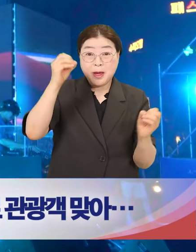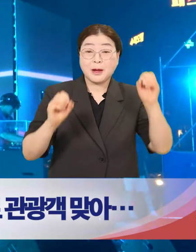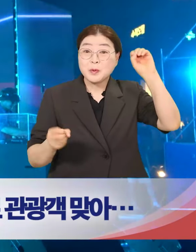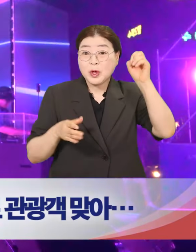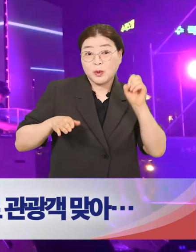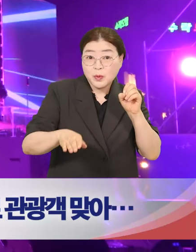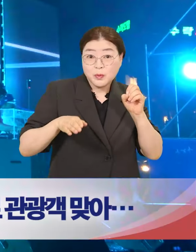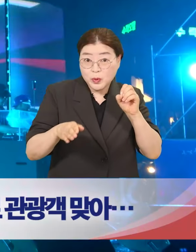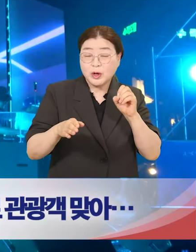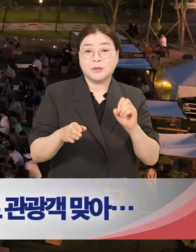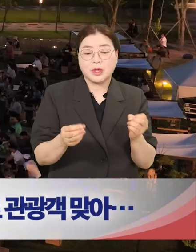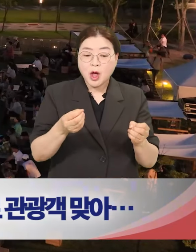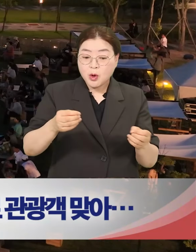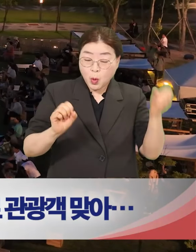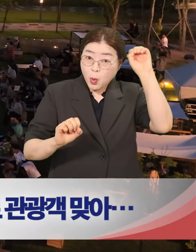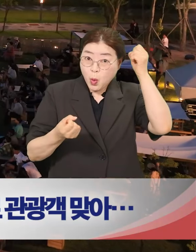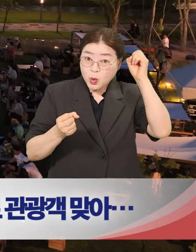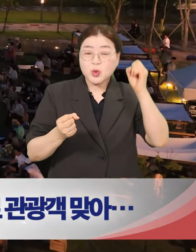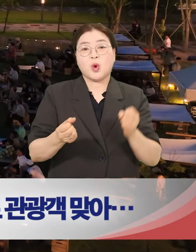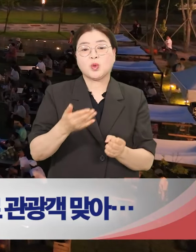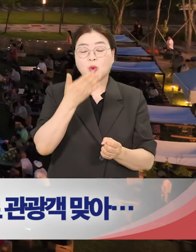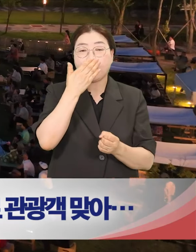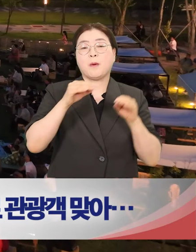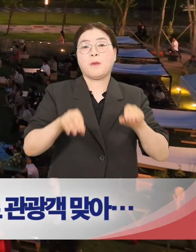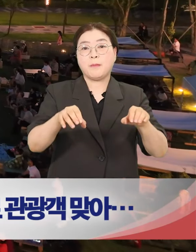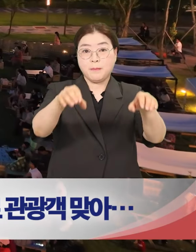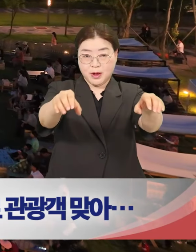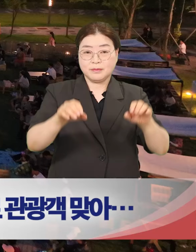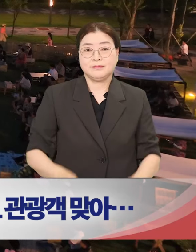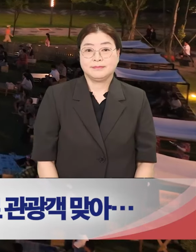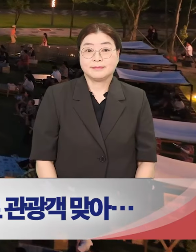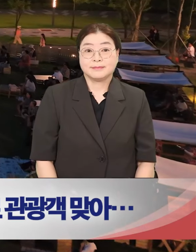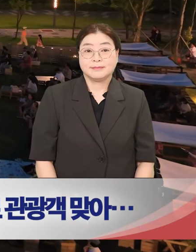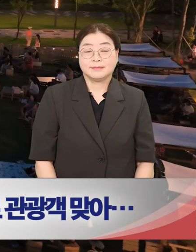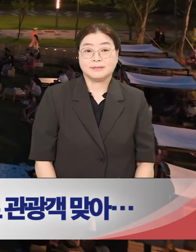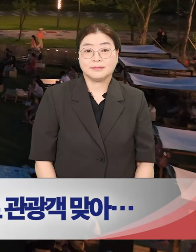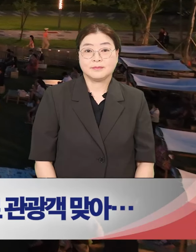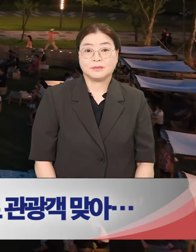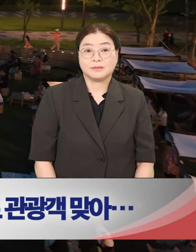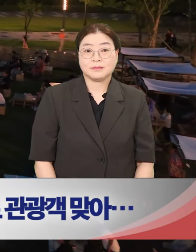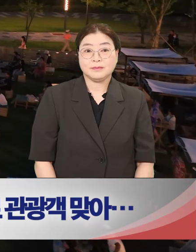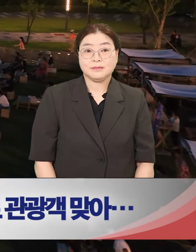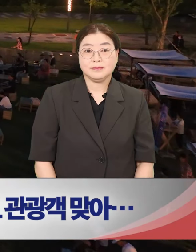진행하는 선선 워터나이트를 비롯하여 다양한 공연과 먹거리들이 펼쳐졌습니다.